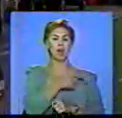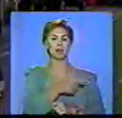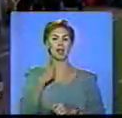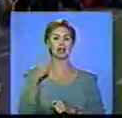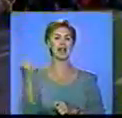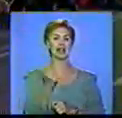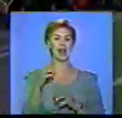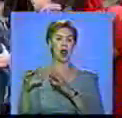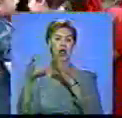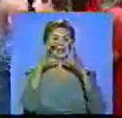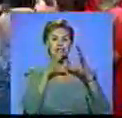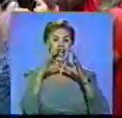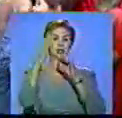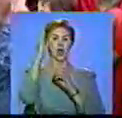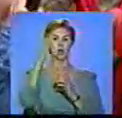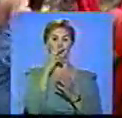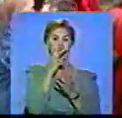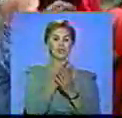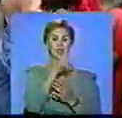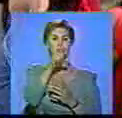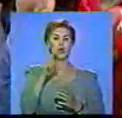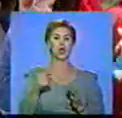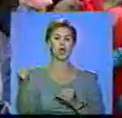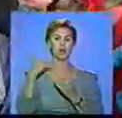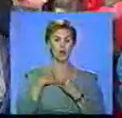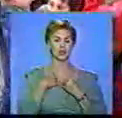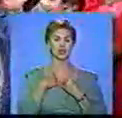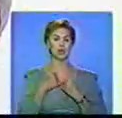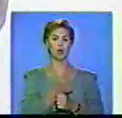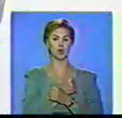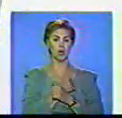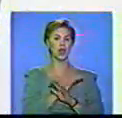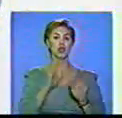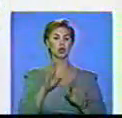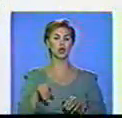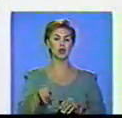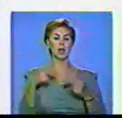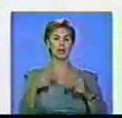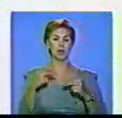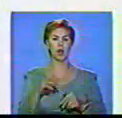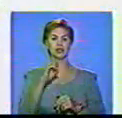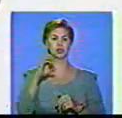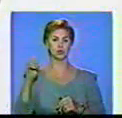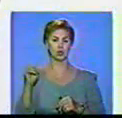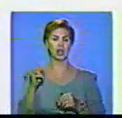недели аэростаты смогут увидеть жителей и гости курортов не только в Железноводске, но и в Пятигорске, и Сундуках,